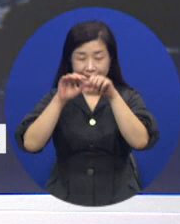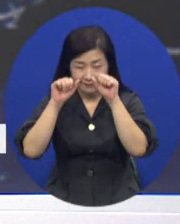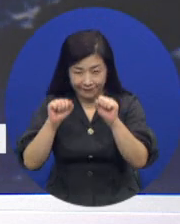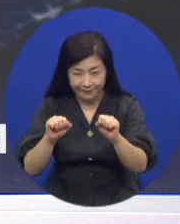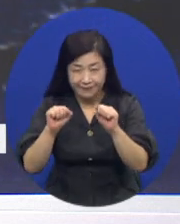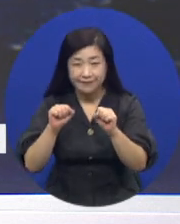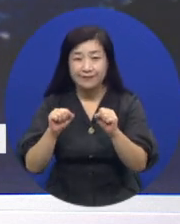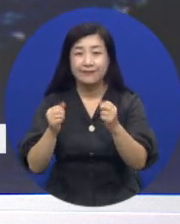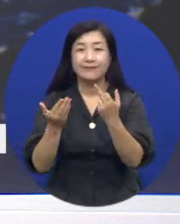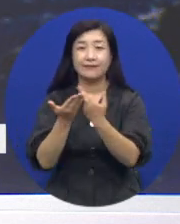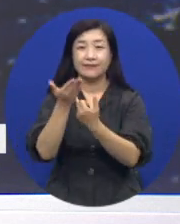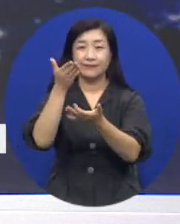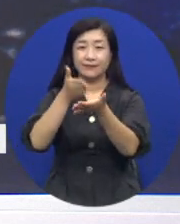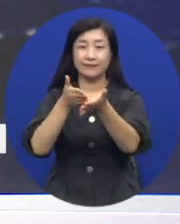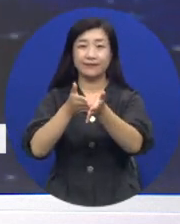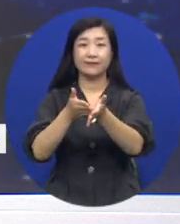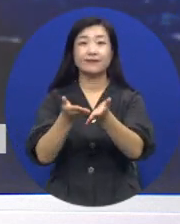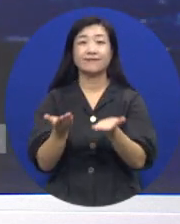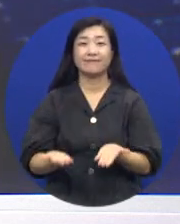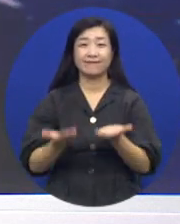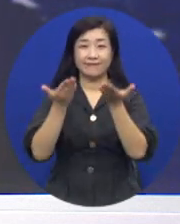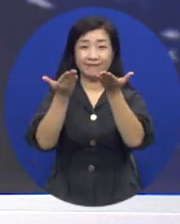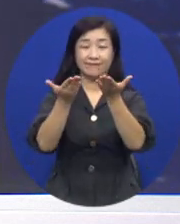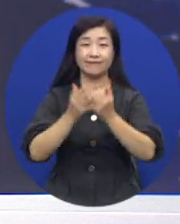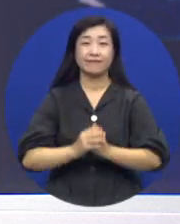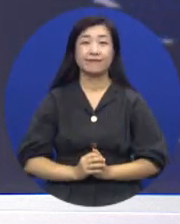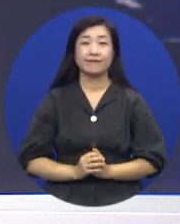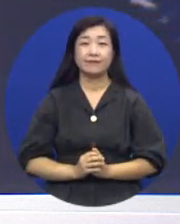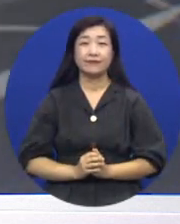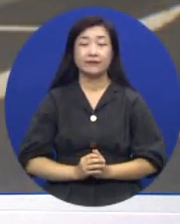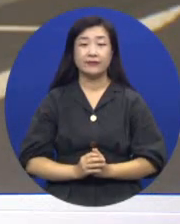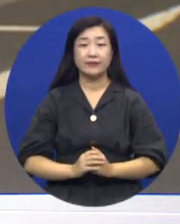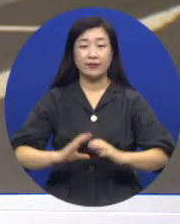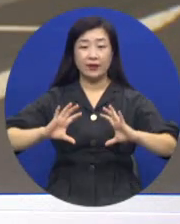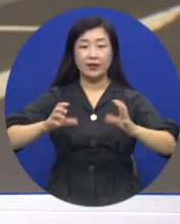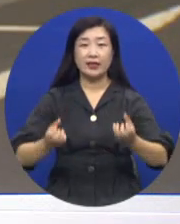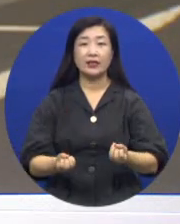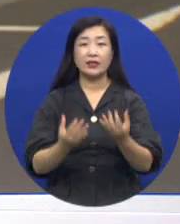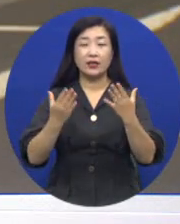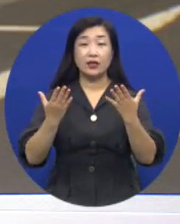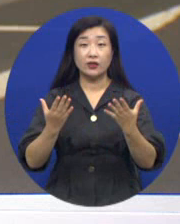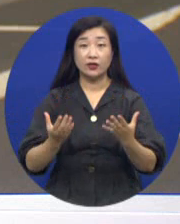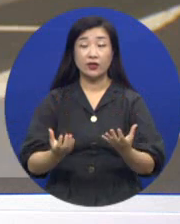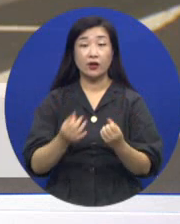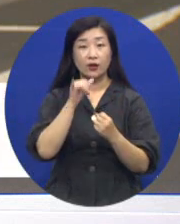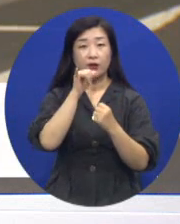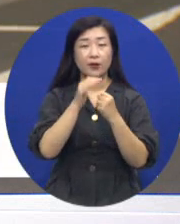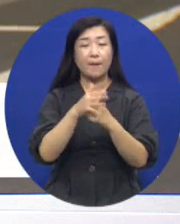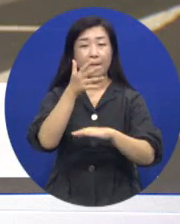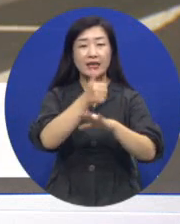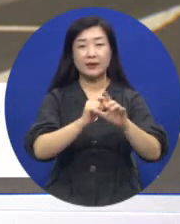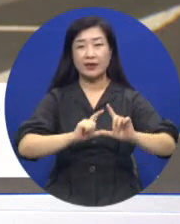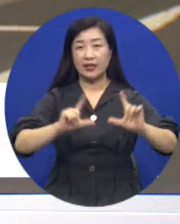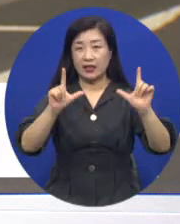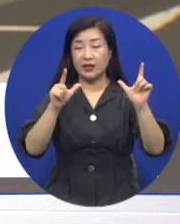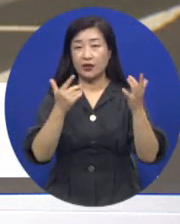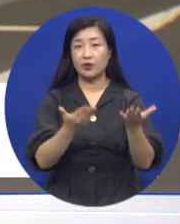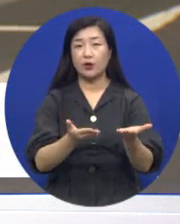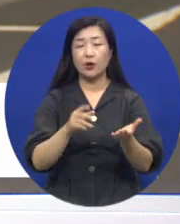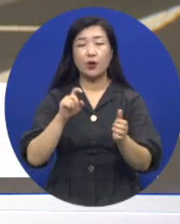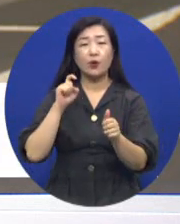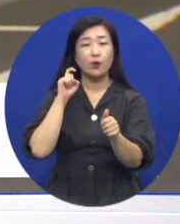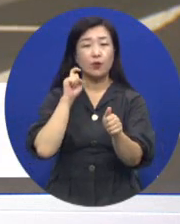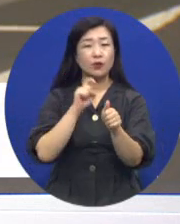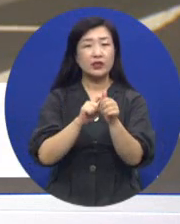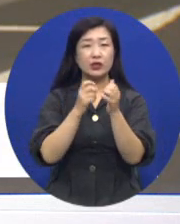여러분 안녕하십니까? 뉴스데스크 제주입니다. 개천절 대체 연휴 마지막 날인 오늘도 제주에서는 코로나19